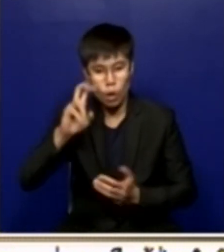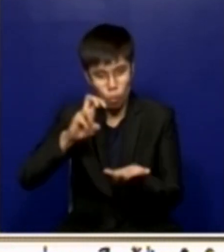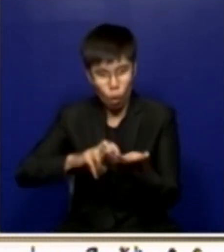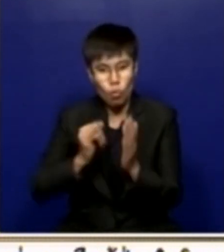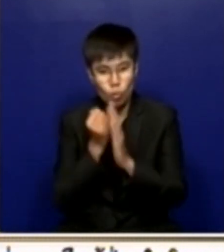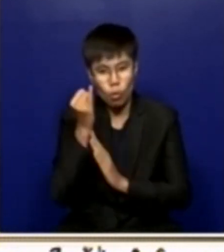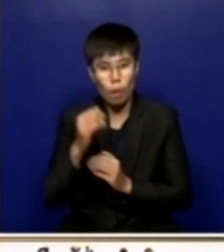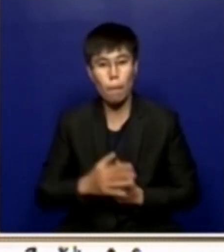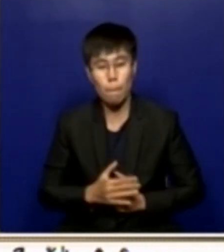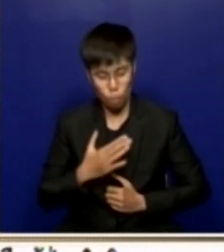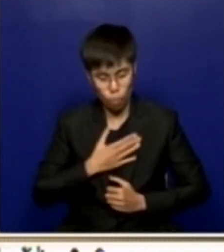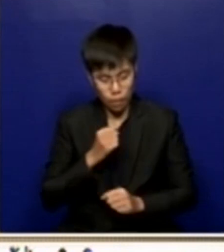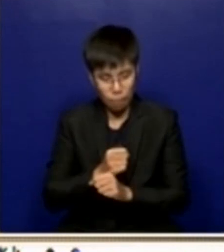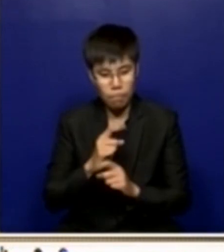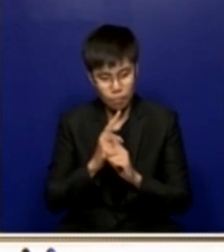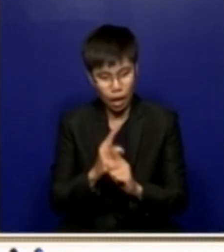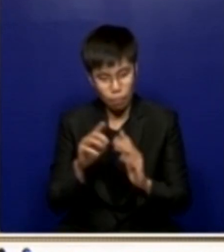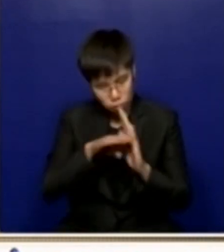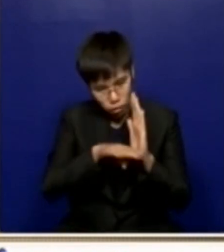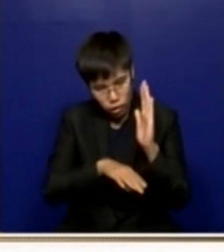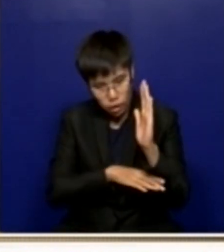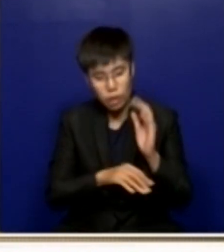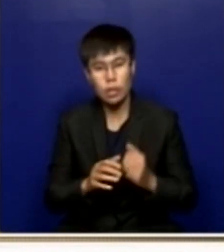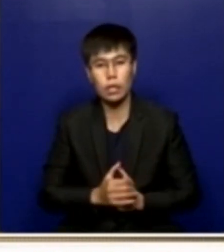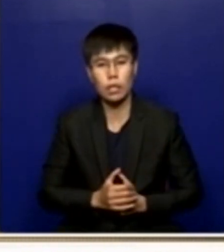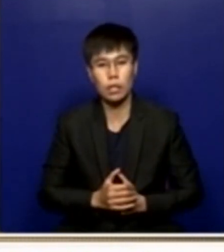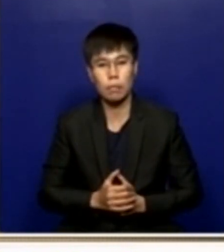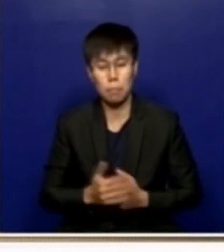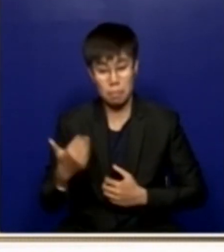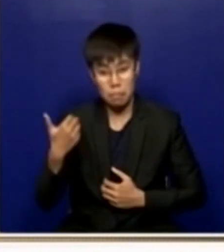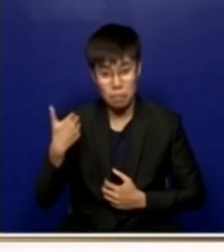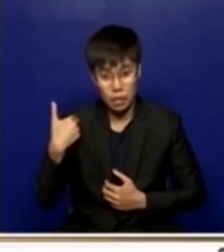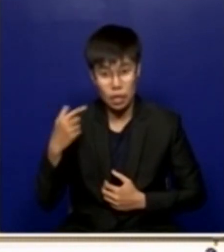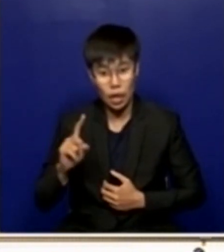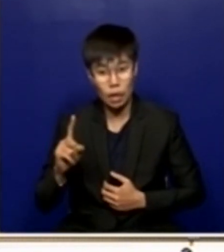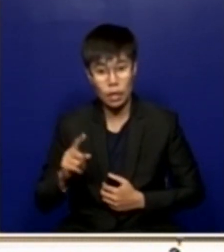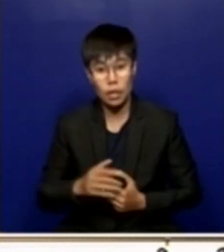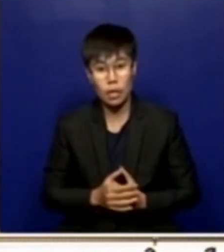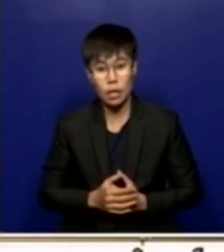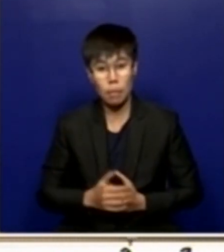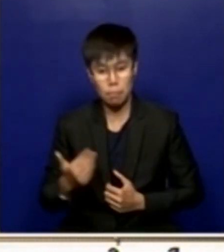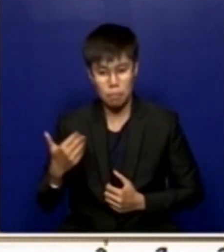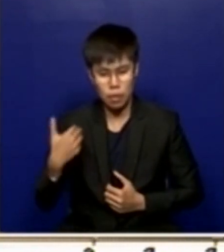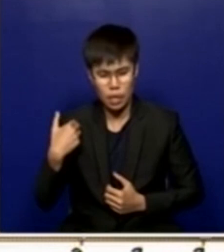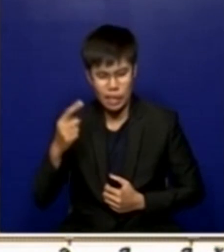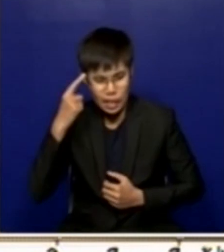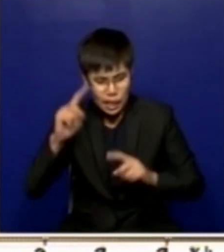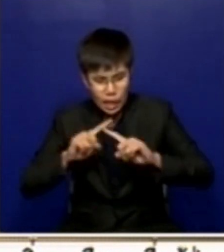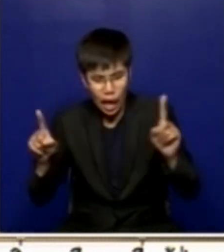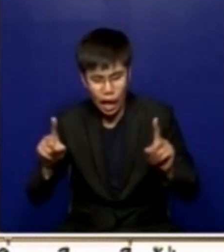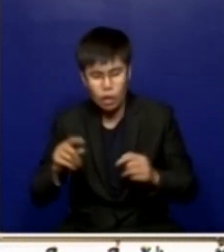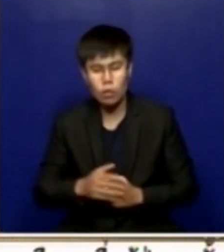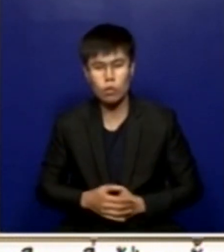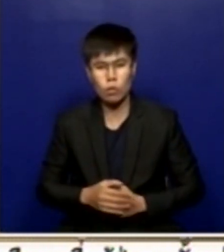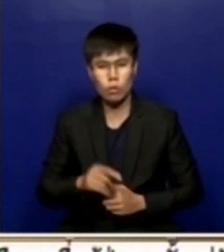ดำเนินการตามที่ท่านสมาชิกเสนอจนกระทั่งมีการเมืองมีความเห็นเป็นสองฝ่ายมันก็ต้องมีการลง